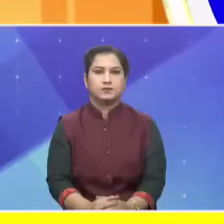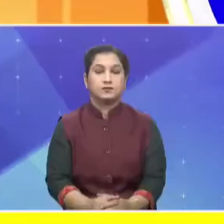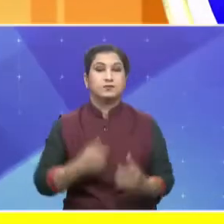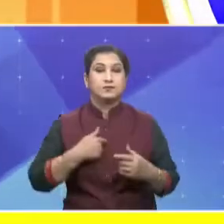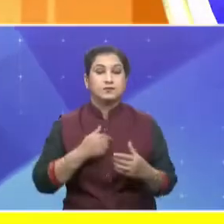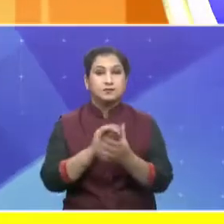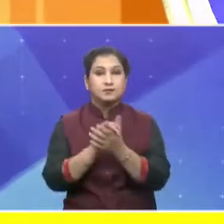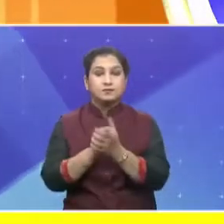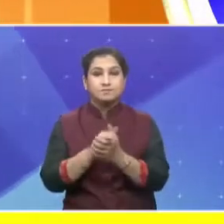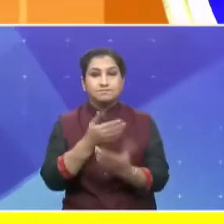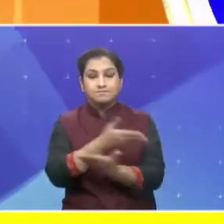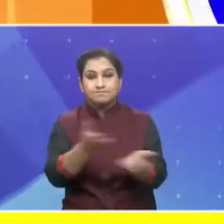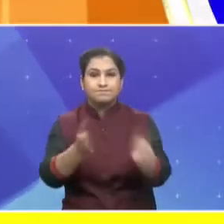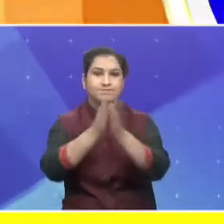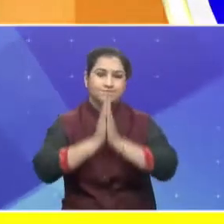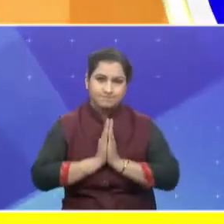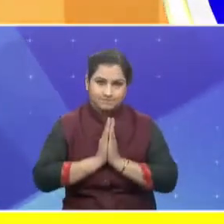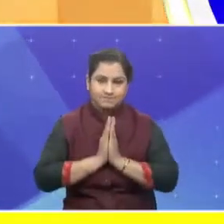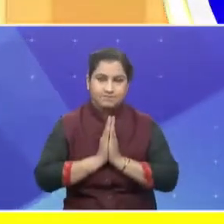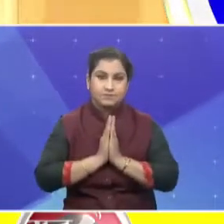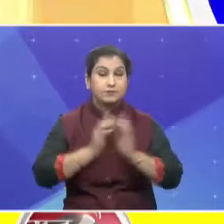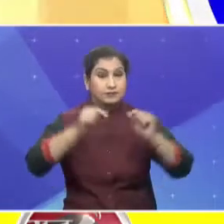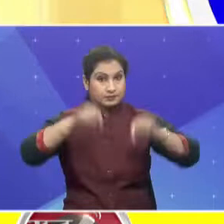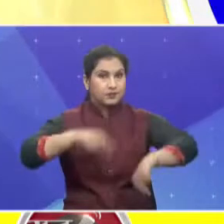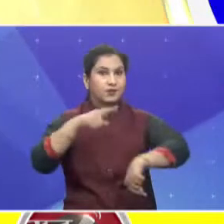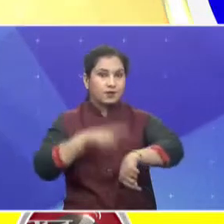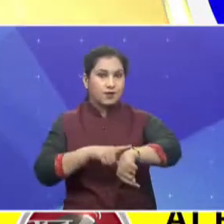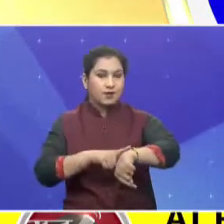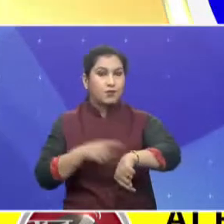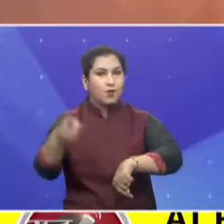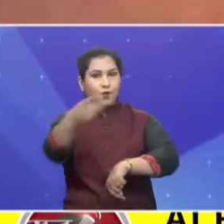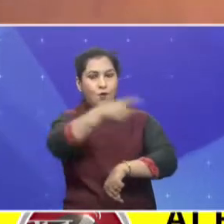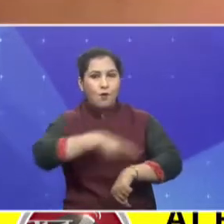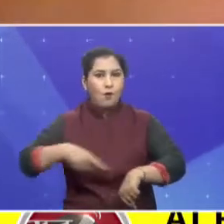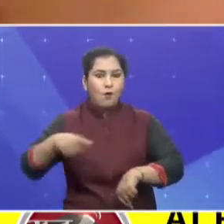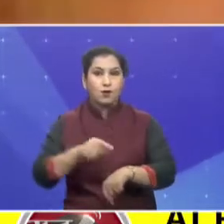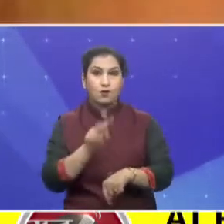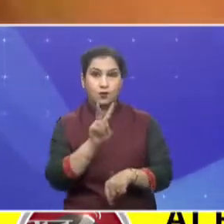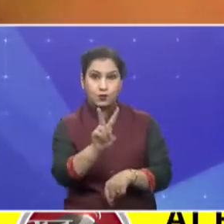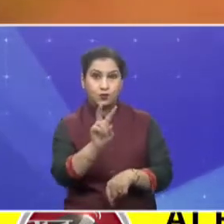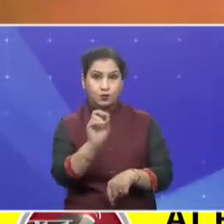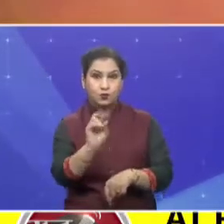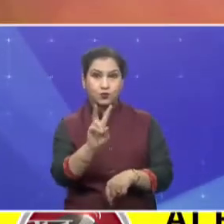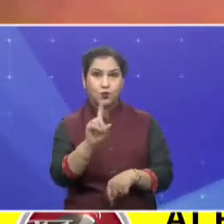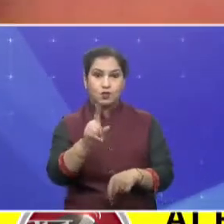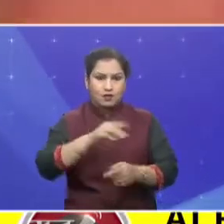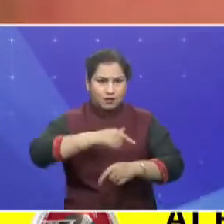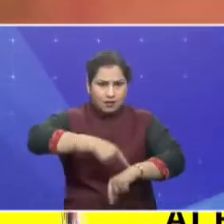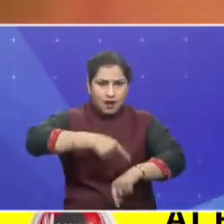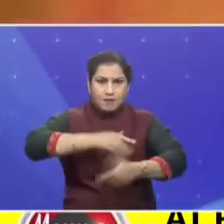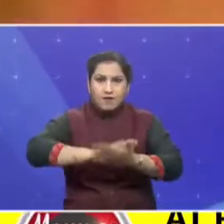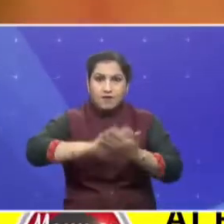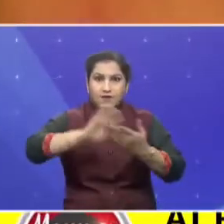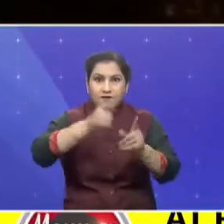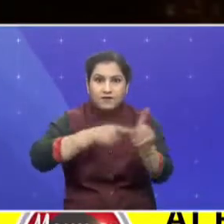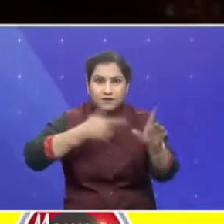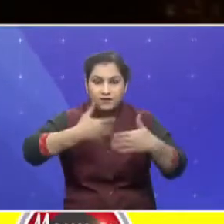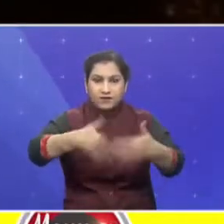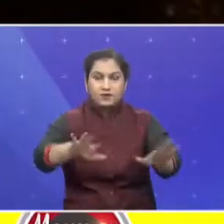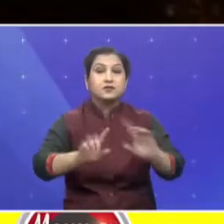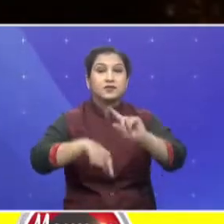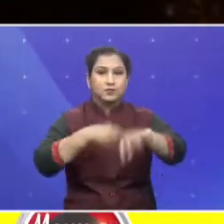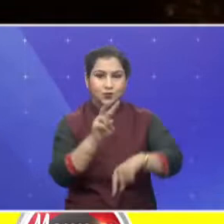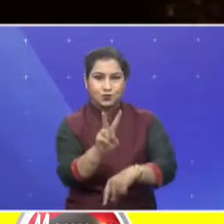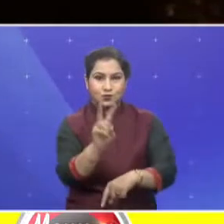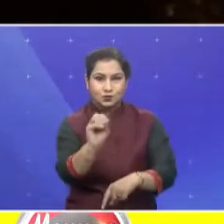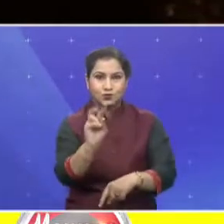मेरे प्यारे देशवासियों, नमस्कार। इस समय आप 2021 की विदाई और 2022 के